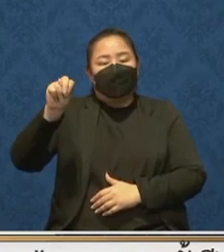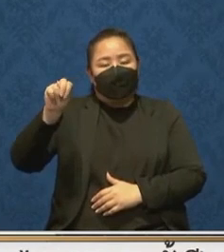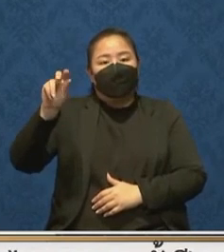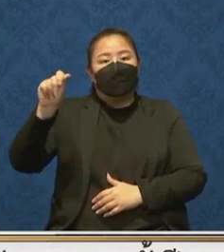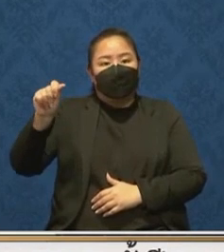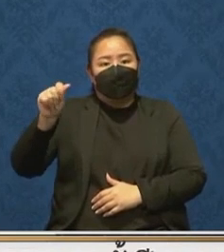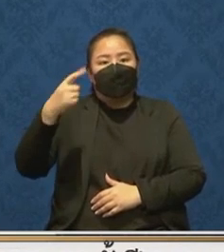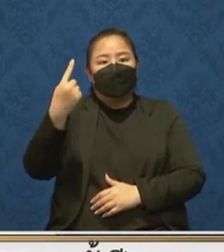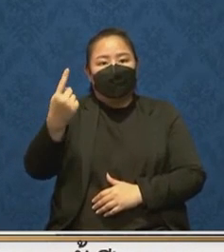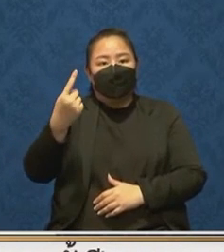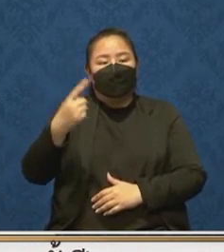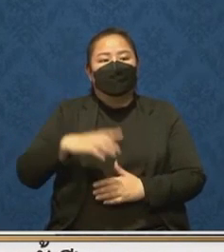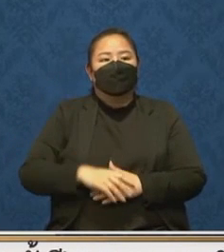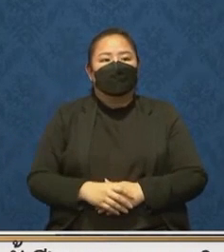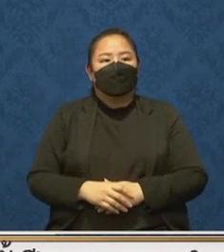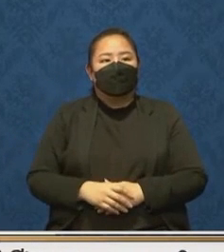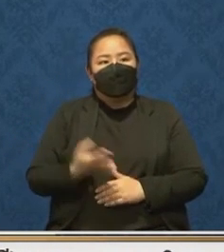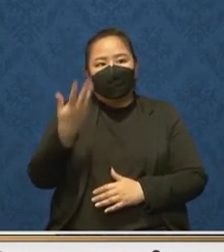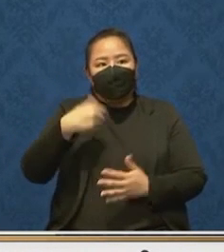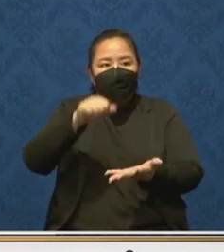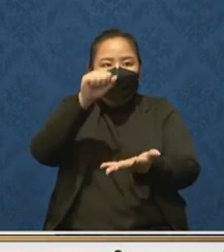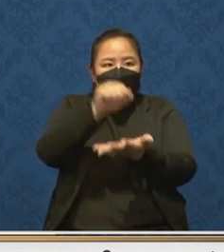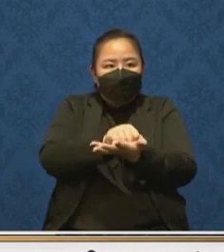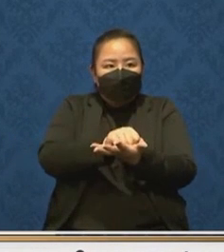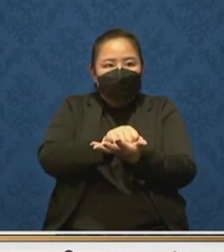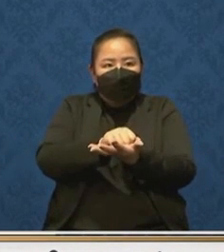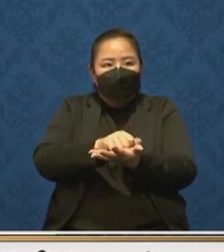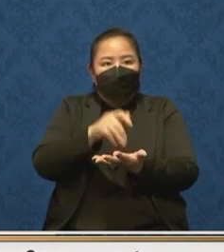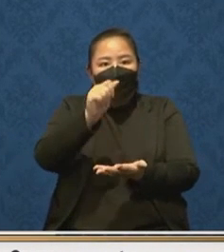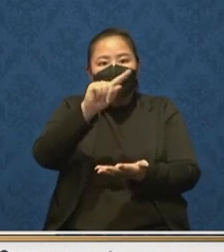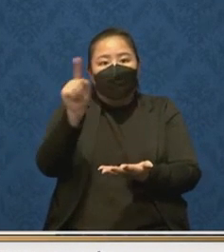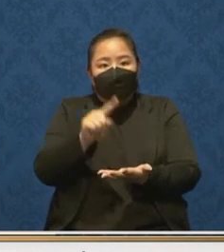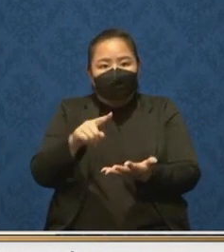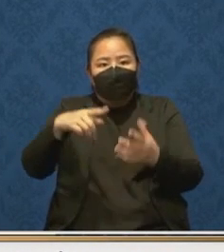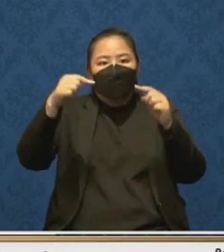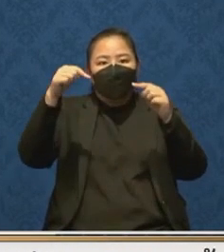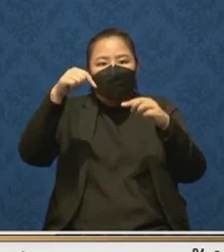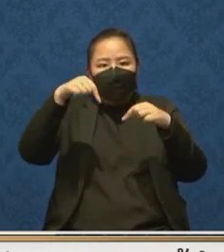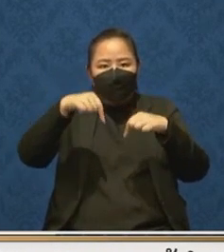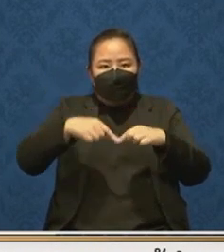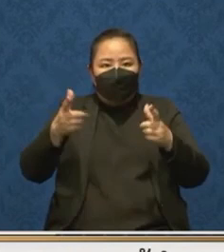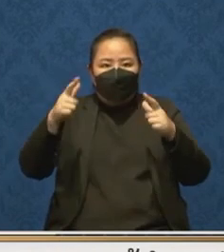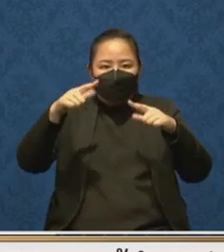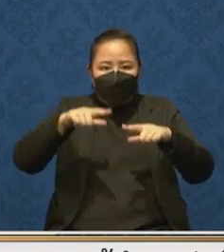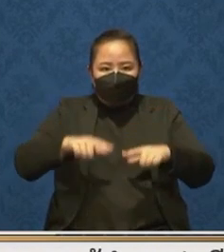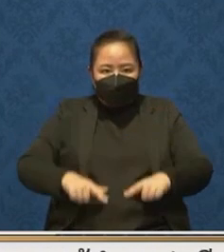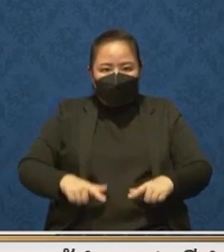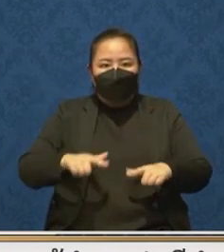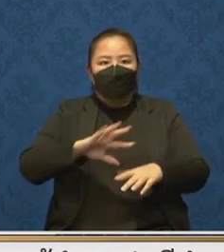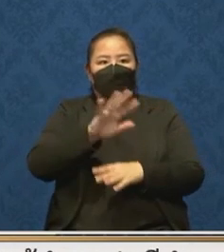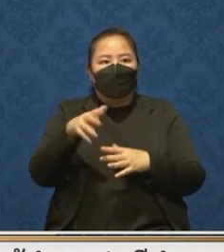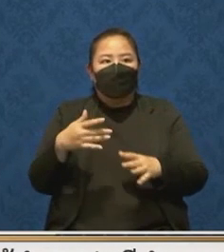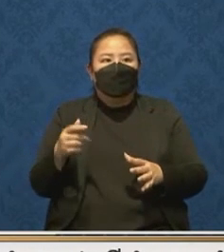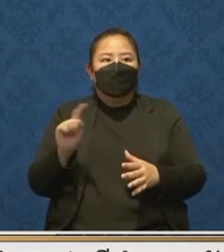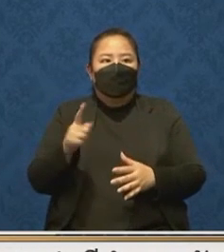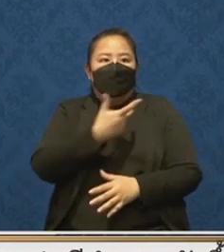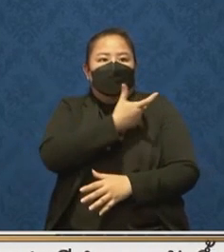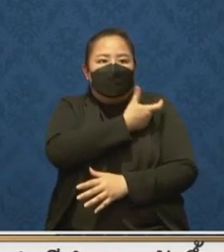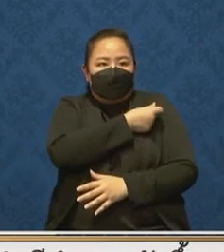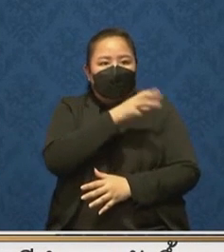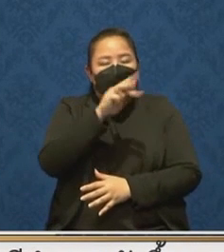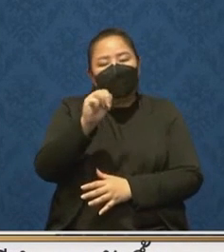นทำใหยอดสั่งจ้องและยอดปลิดแตสินการลดลงทั่วยุโรปก็กระตุ้นด้วย mRNA